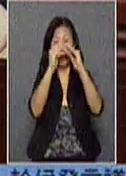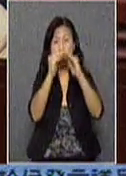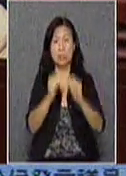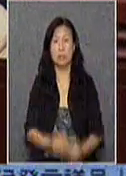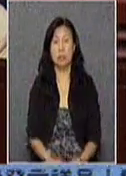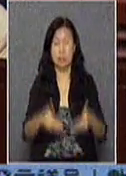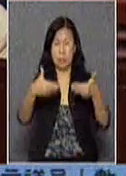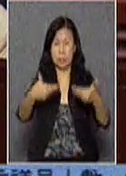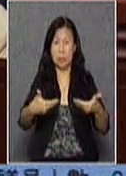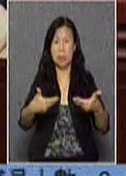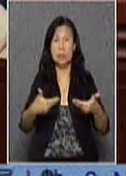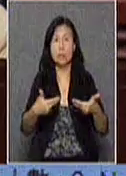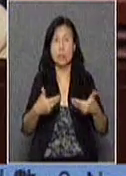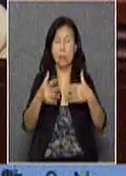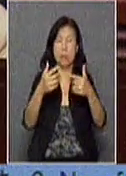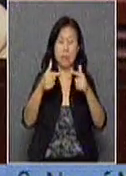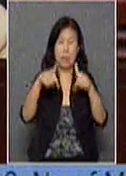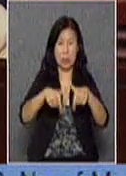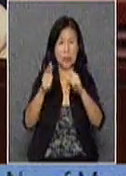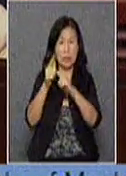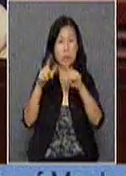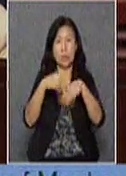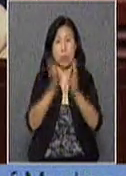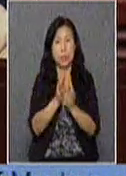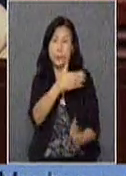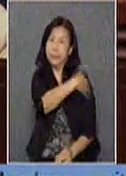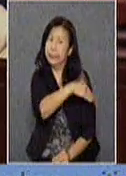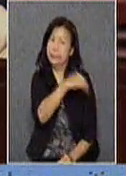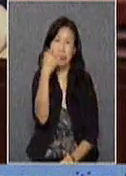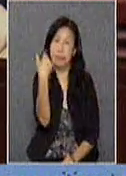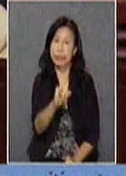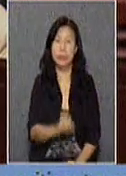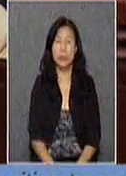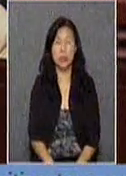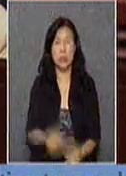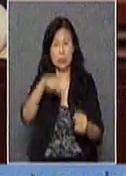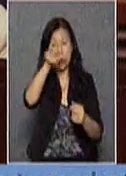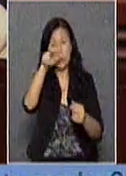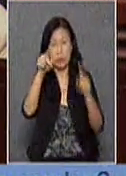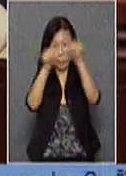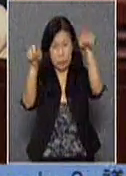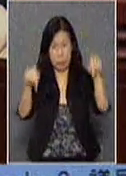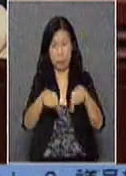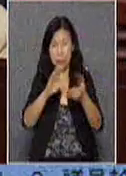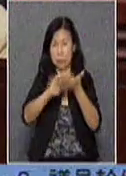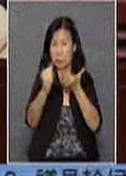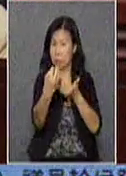今次這個事件呢是責無旁貸。這個調查報告很清楚告訴我們，